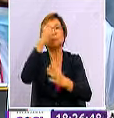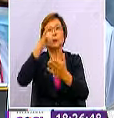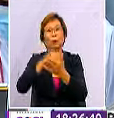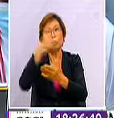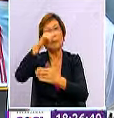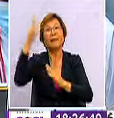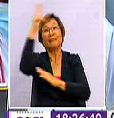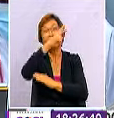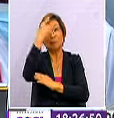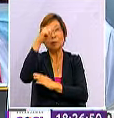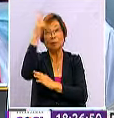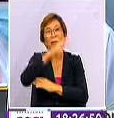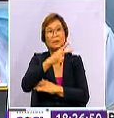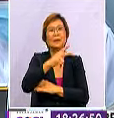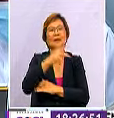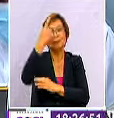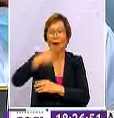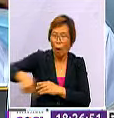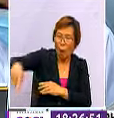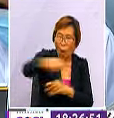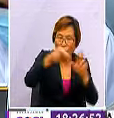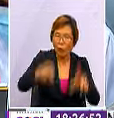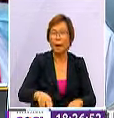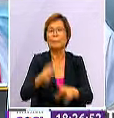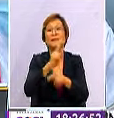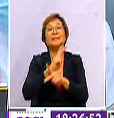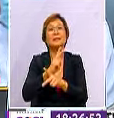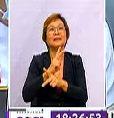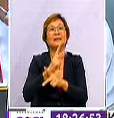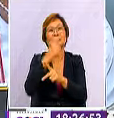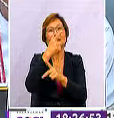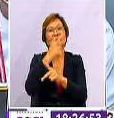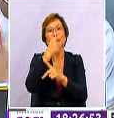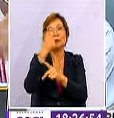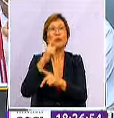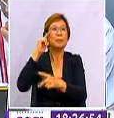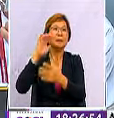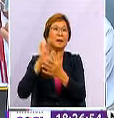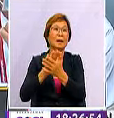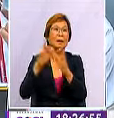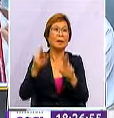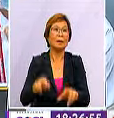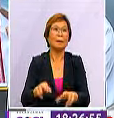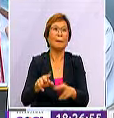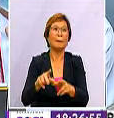itu bagi kerajaan, nurani rakyat mesti didakap erat kerana kepercayaan rakyat mahal,